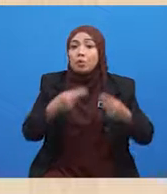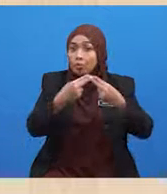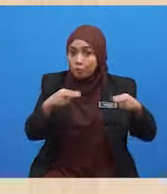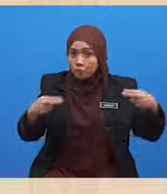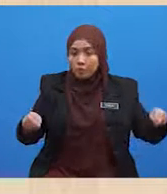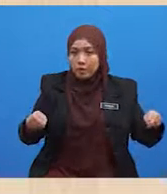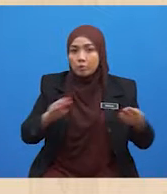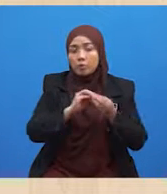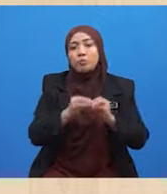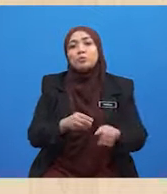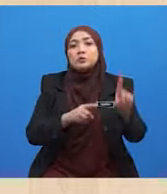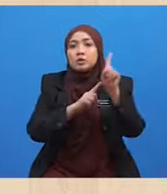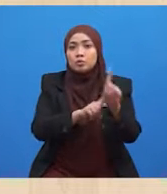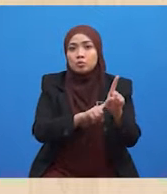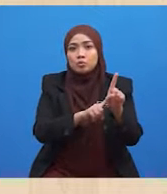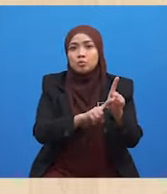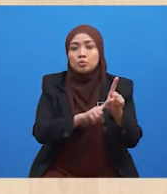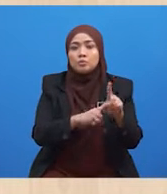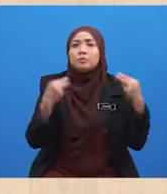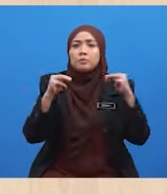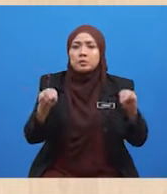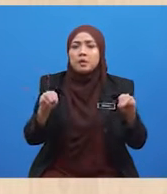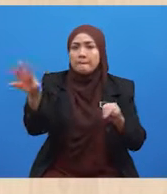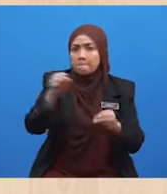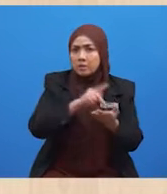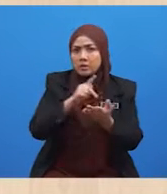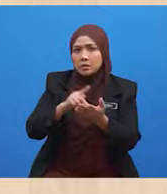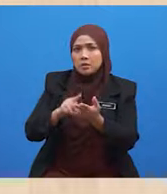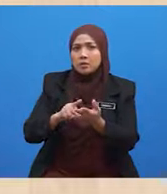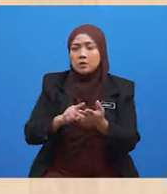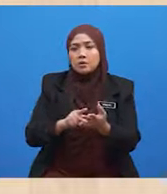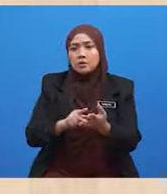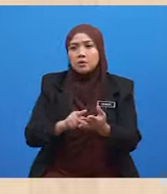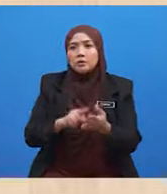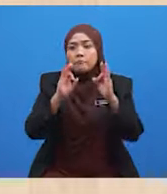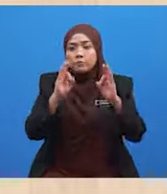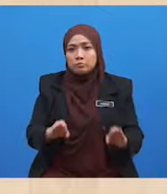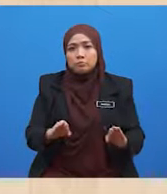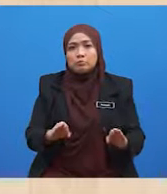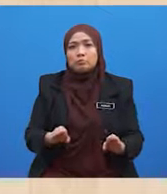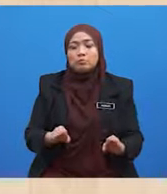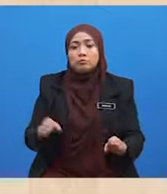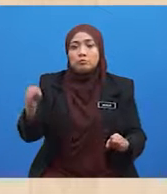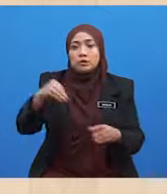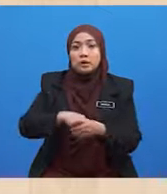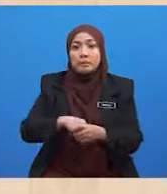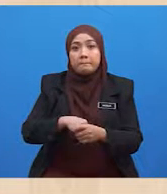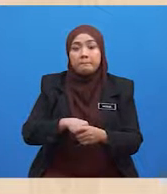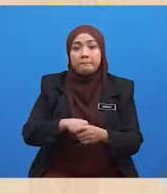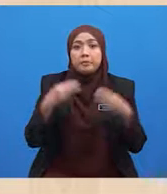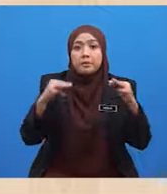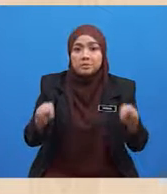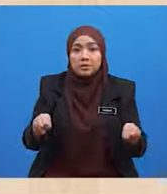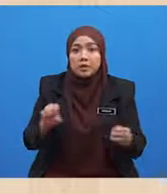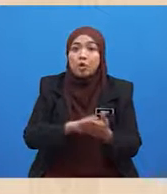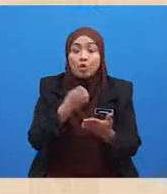uraian yang pertama pemasok mengambil kira faktor kitaran pemasaran yaitu demografi